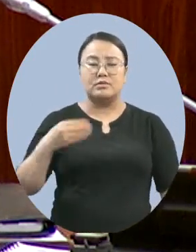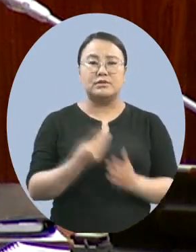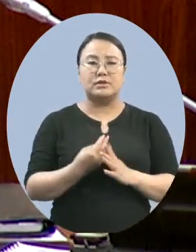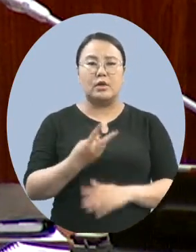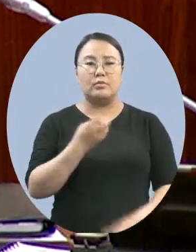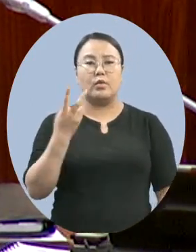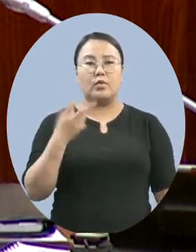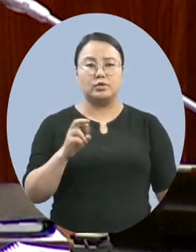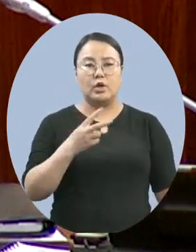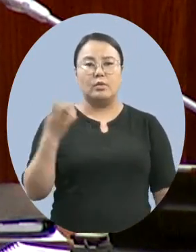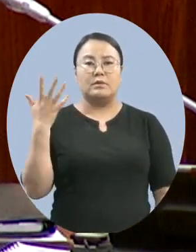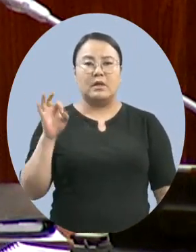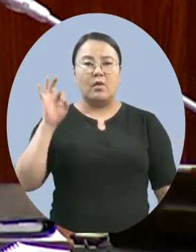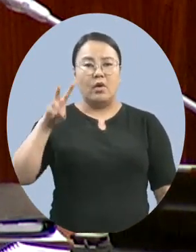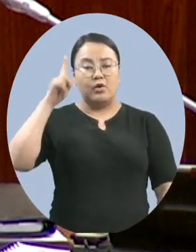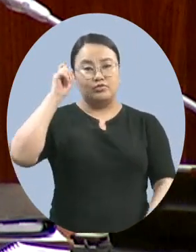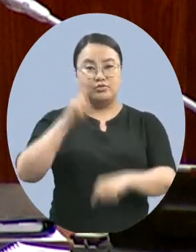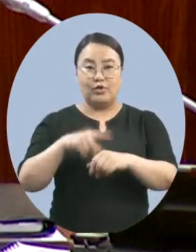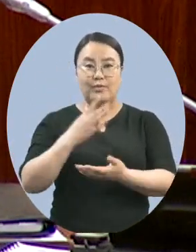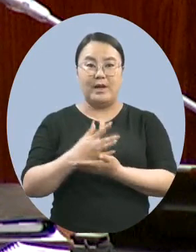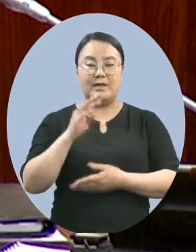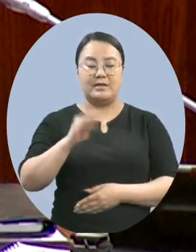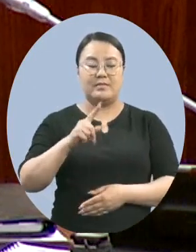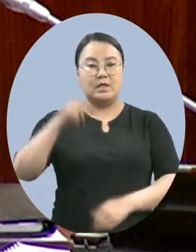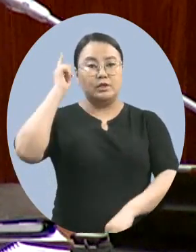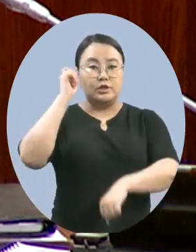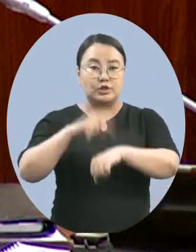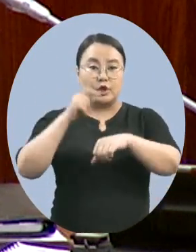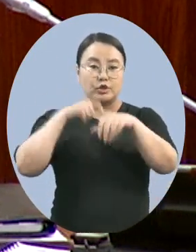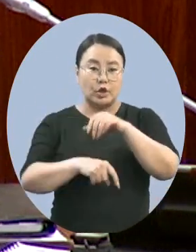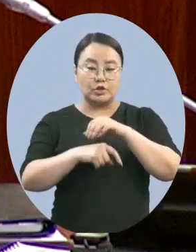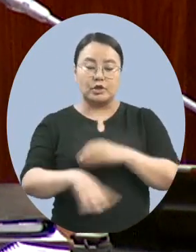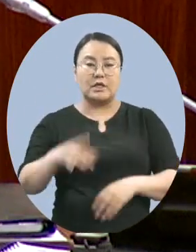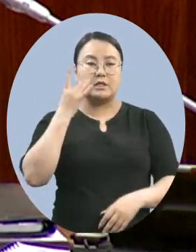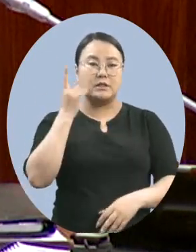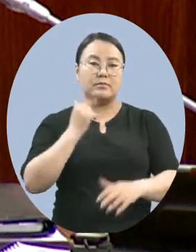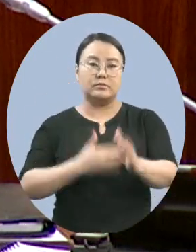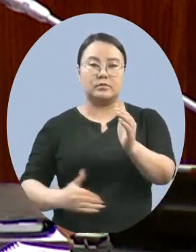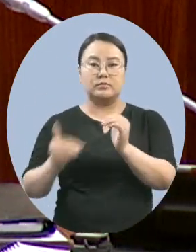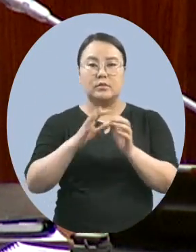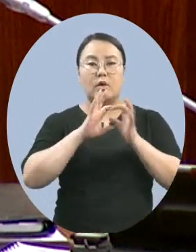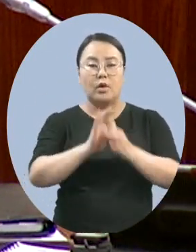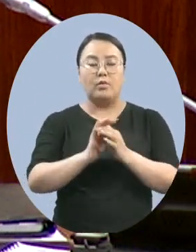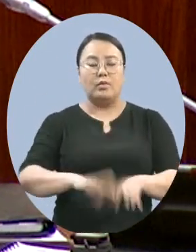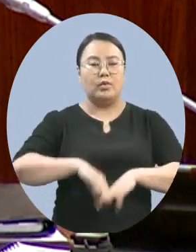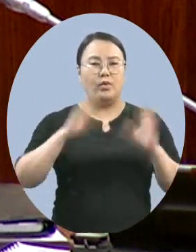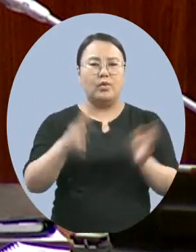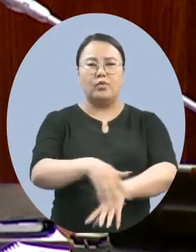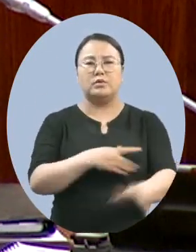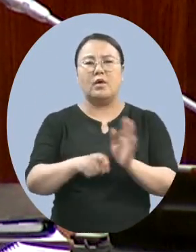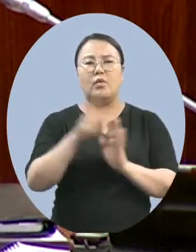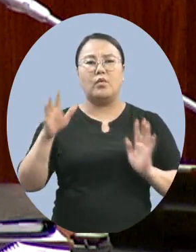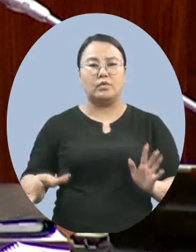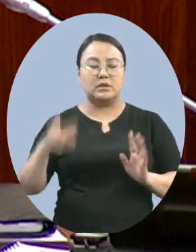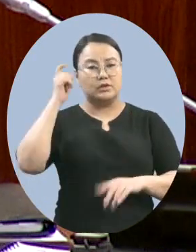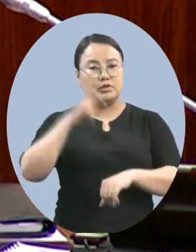чинь 2030 2050 оны зорилтууд байж байгаа. Энэ зорилтуудад за тэгээ гендертэй холбоотой бусад бүхэл урт хугацааны